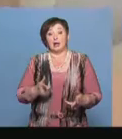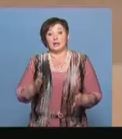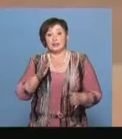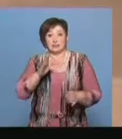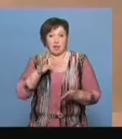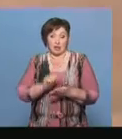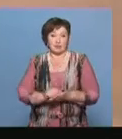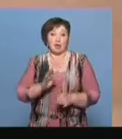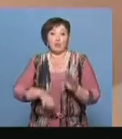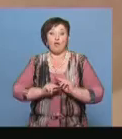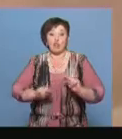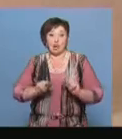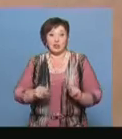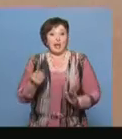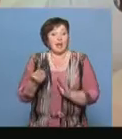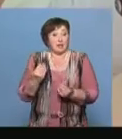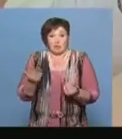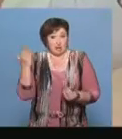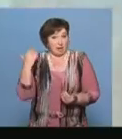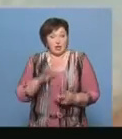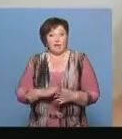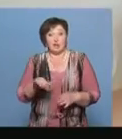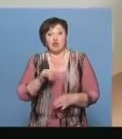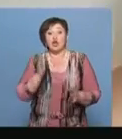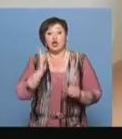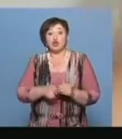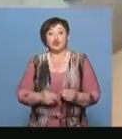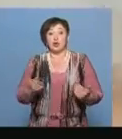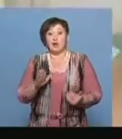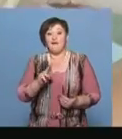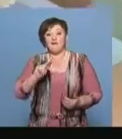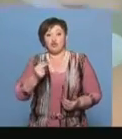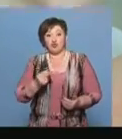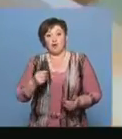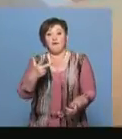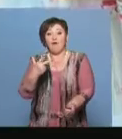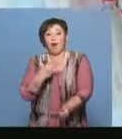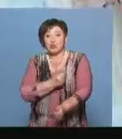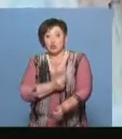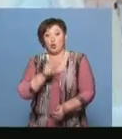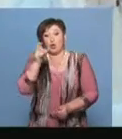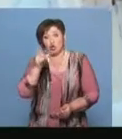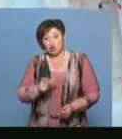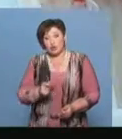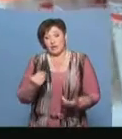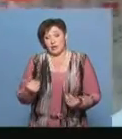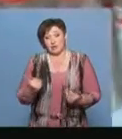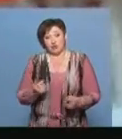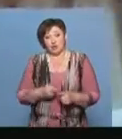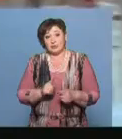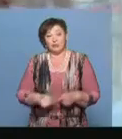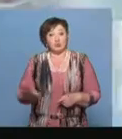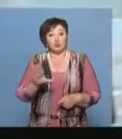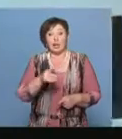профилактикой. Буквально на днях в Удмуртии завершились испытания новой ВИЧ-вакцины, сообщил Олег Шейкин. Результаты сейчас изучают специалисты.